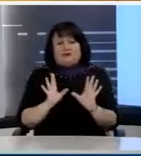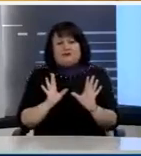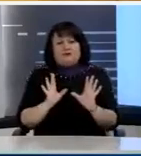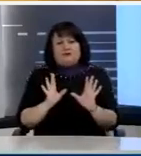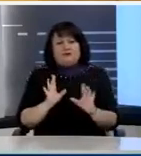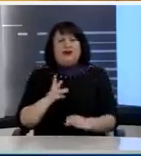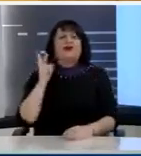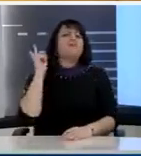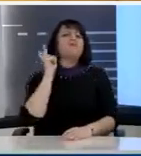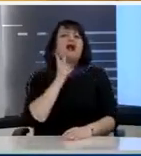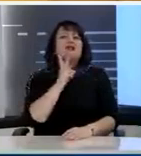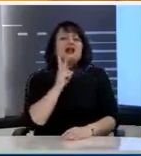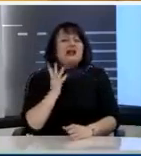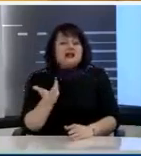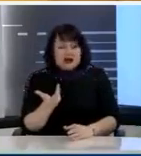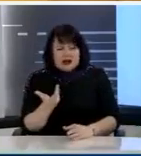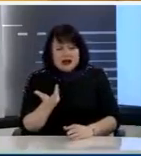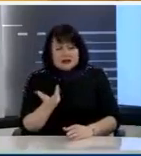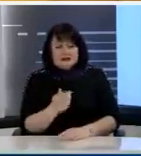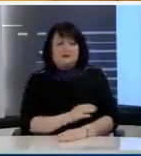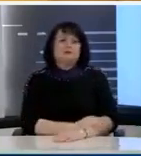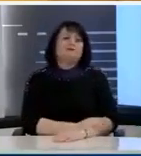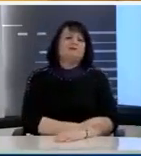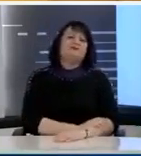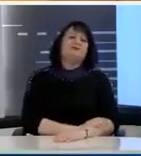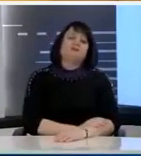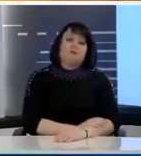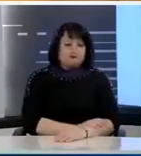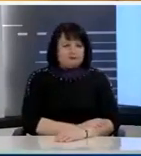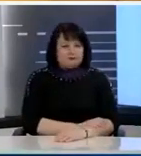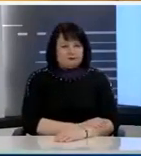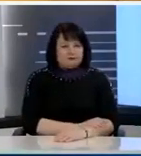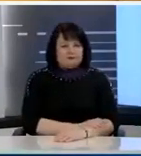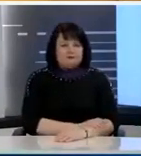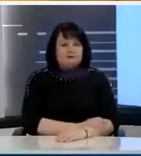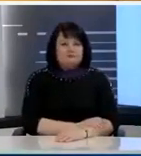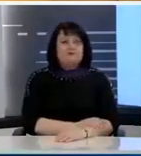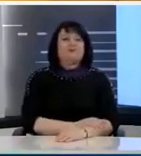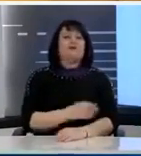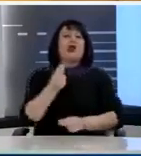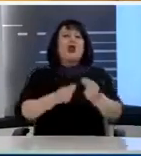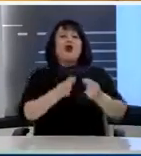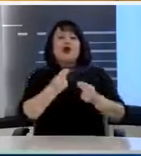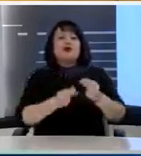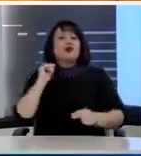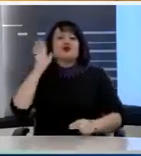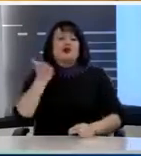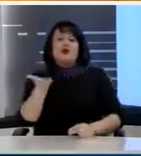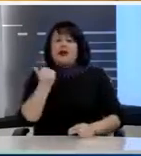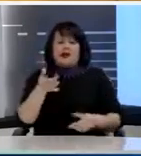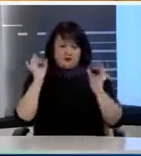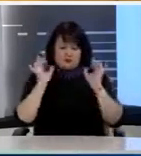μια καταγγελία ανώνυμη από αυτά που σε εμάς στην πολιτική είναι συνήθι. Λογαριασμούς στο εξωτερικό δεν είχα και δεν